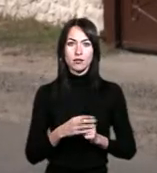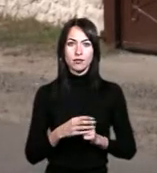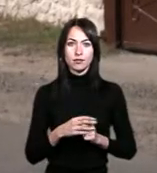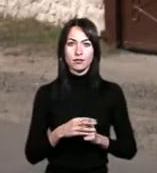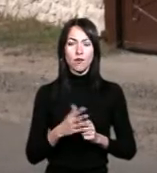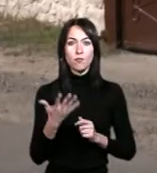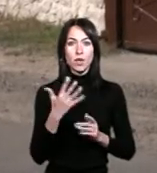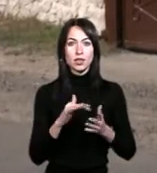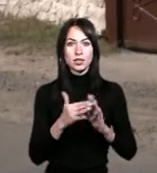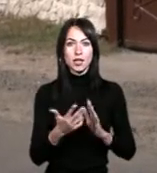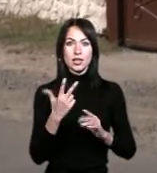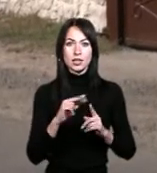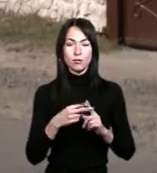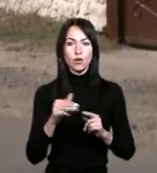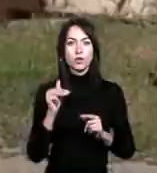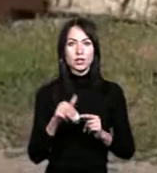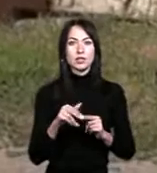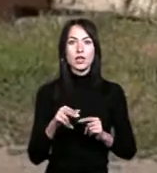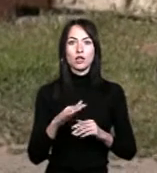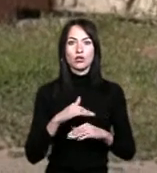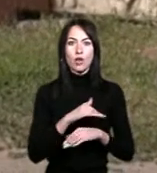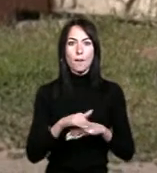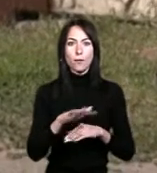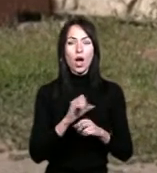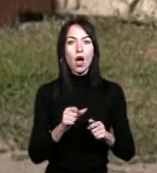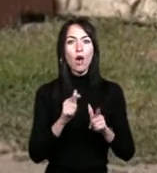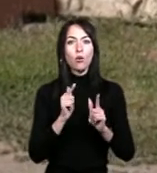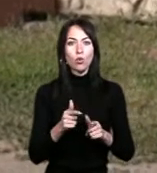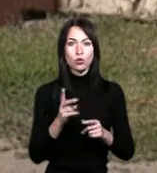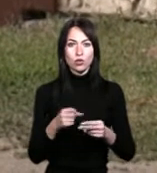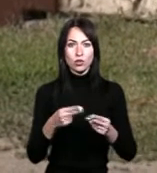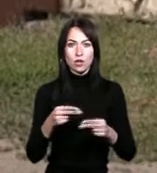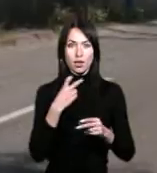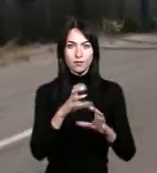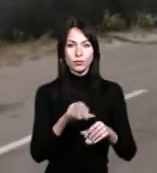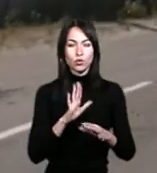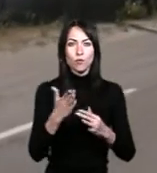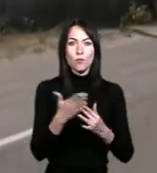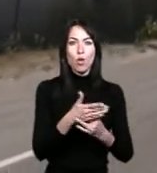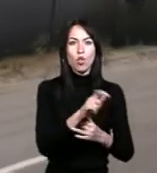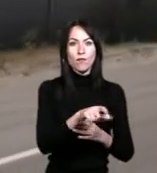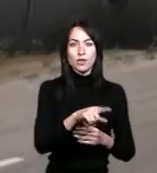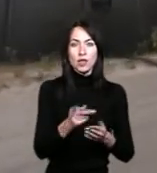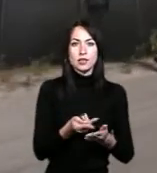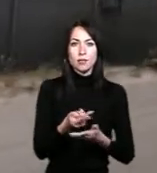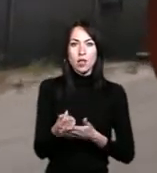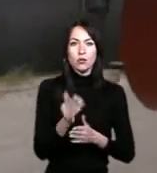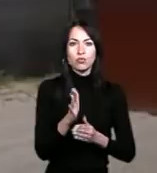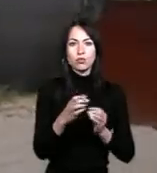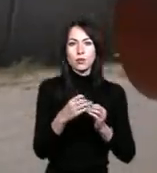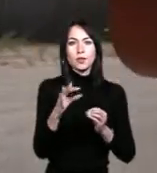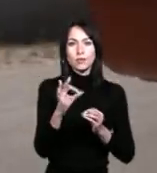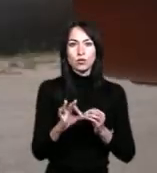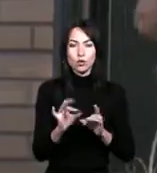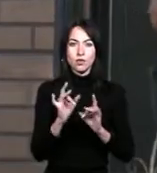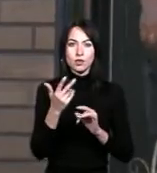У 5 селах 3,5 тисячі подвір'їв. Угоди на вивіз відходів укладені в половини жителів. Сплачує послуги третина, розповідає